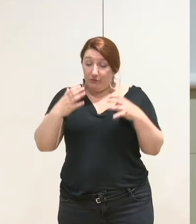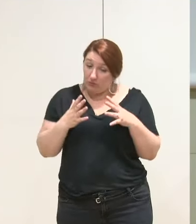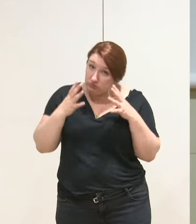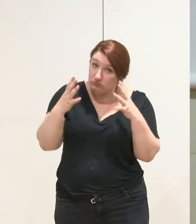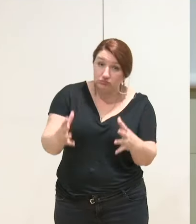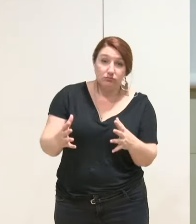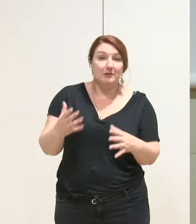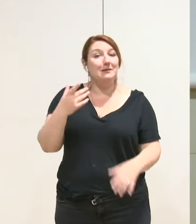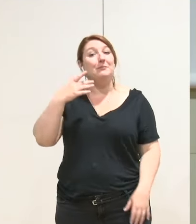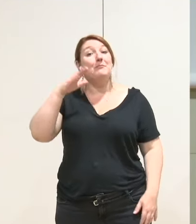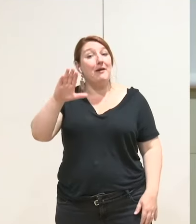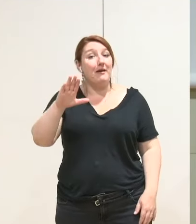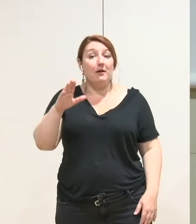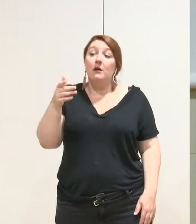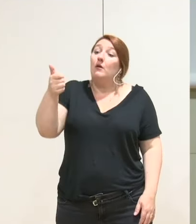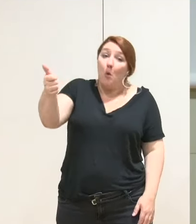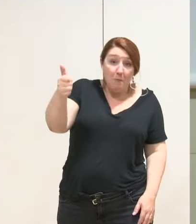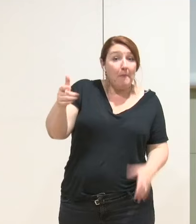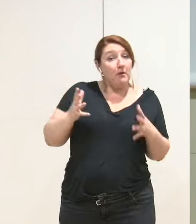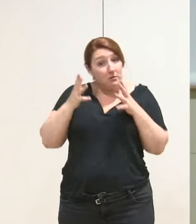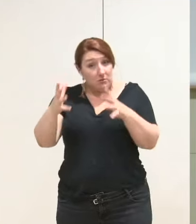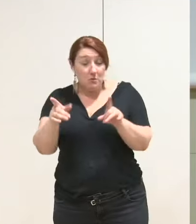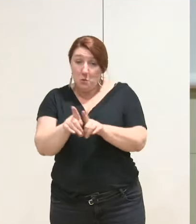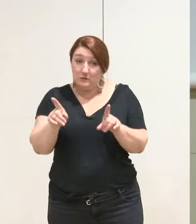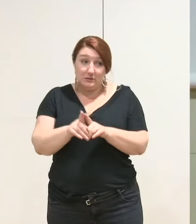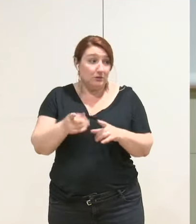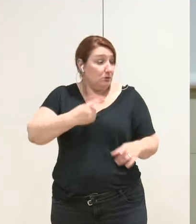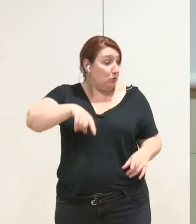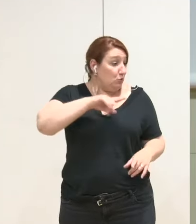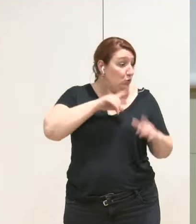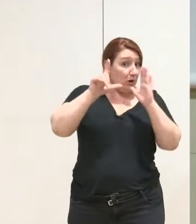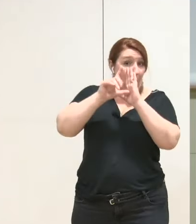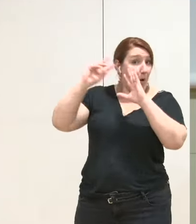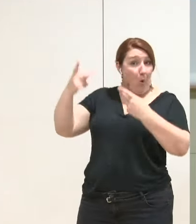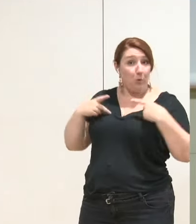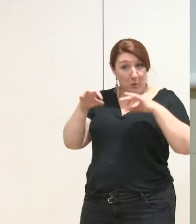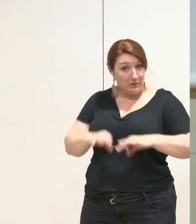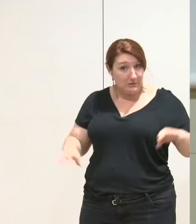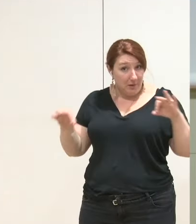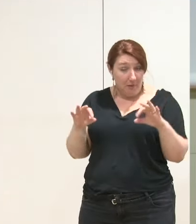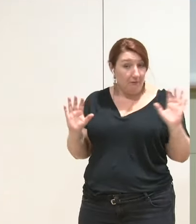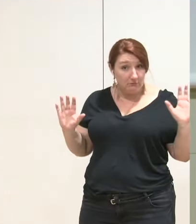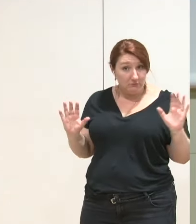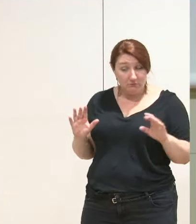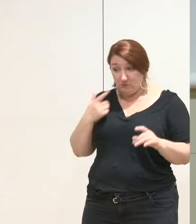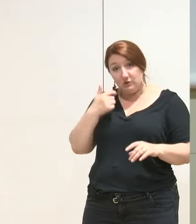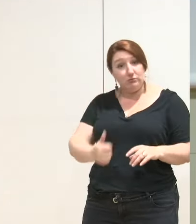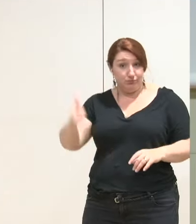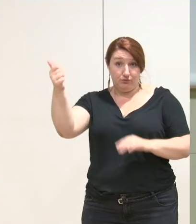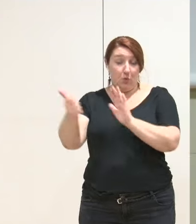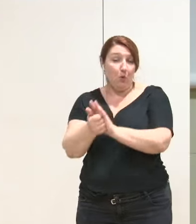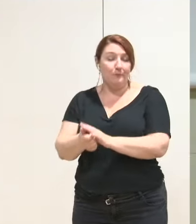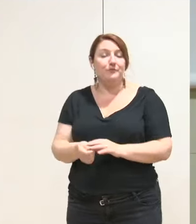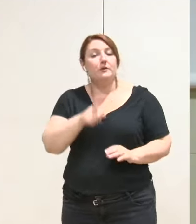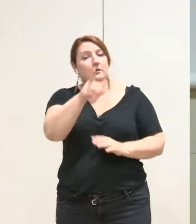certainement pas la part des autres qu'encore une fois nous n'avons n pas les moyens y compris légau de mobiliser vous évoquez et c'est vrai